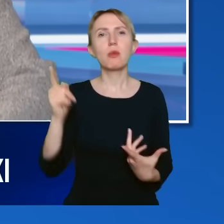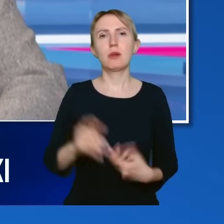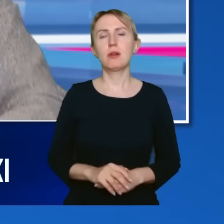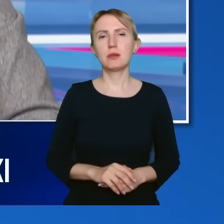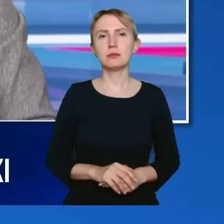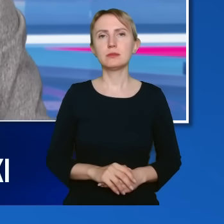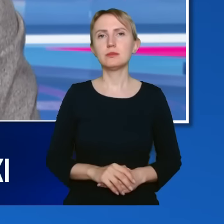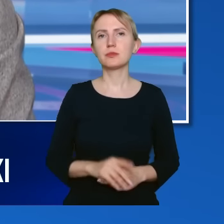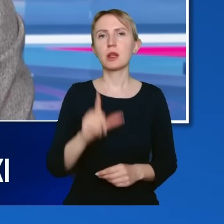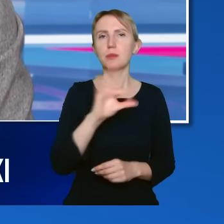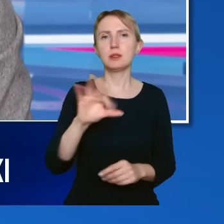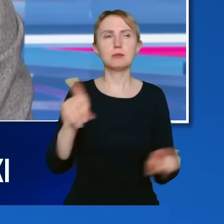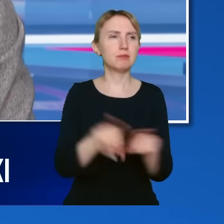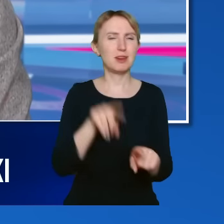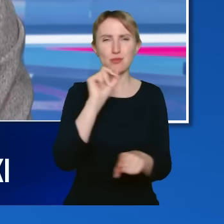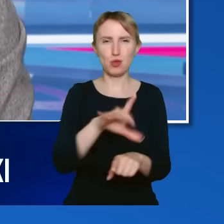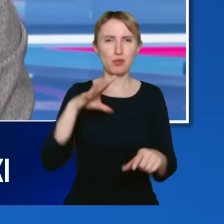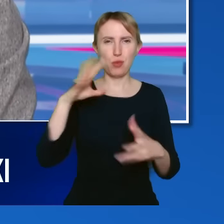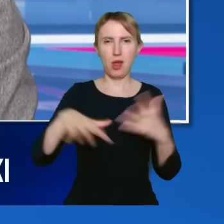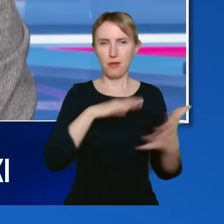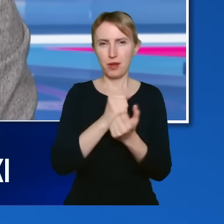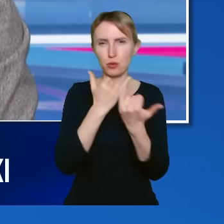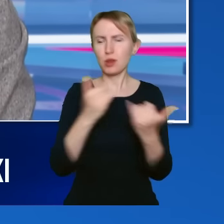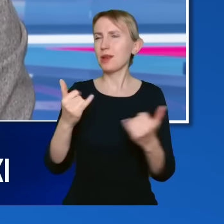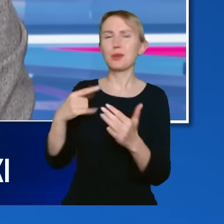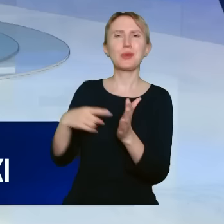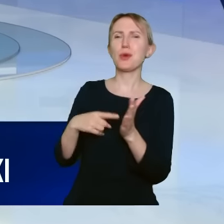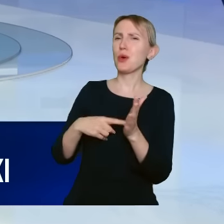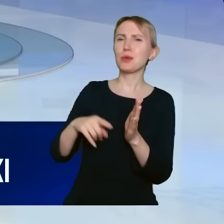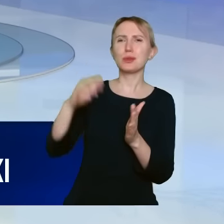PiS-u też dochodziło do różnych ale nie chodzi o znajomego, tylko samemu się z